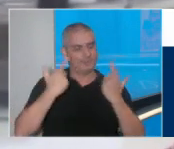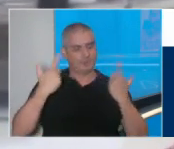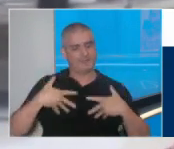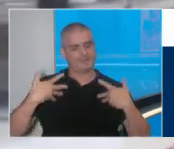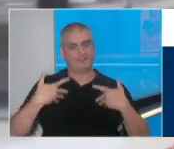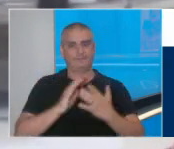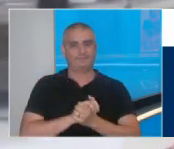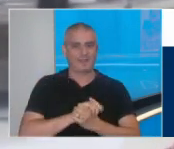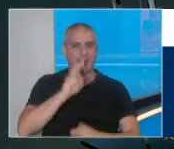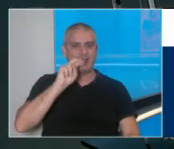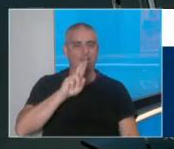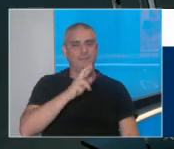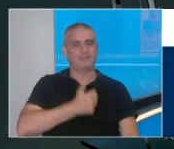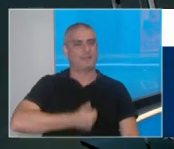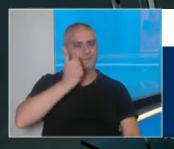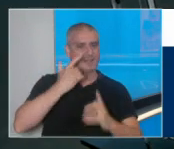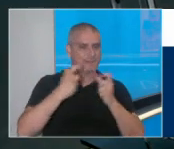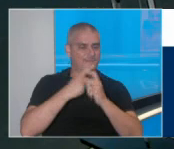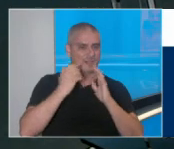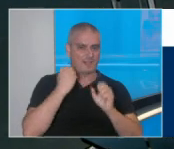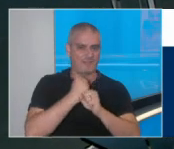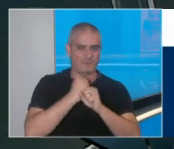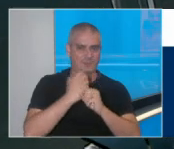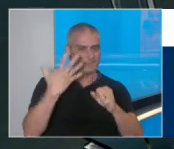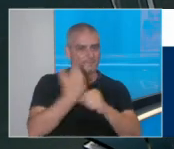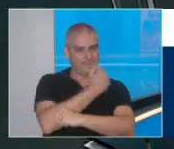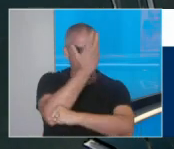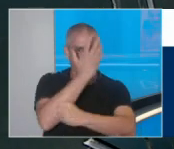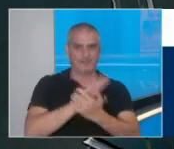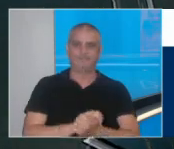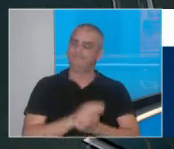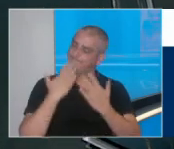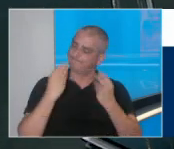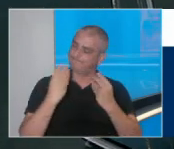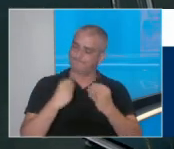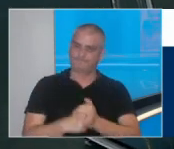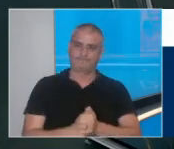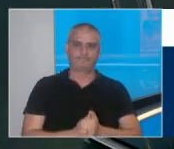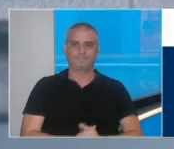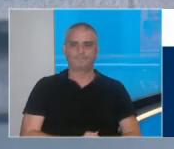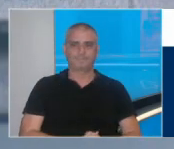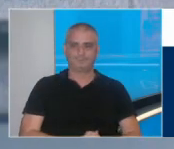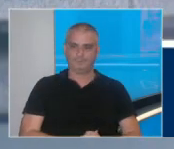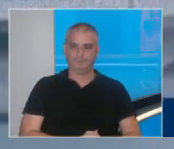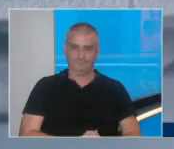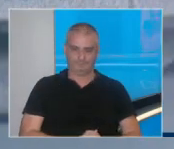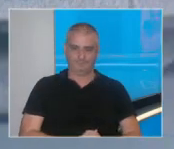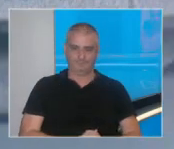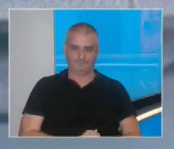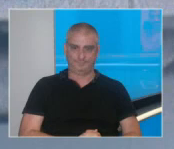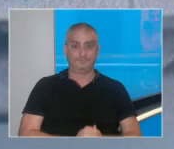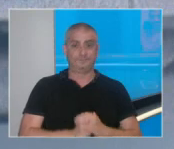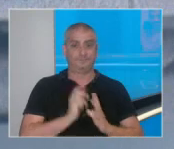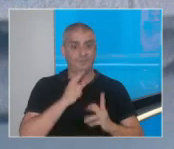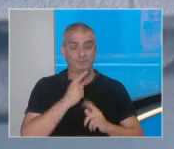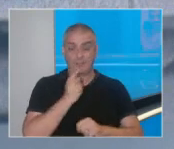ומשמח. ניר רוזן, מנכ"ל מפלגת העבודה, שיהיה לכם בהצלחה. תודה רבה. תודה, להתראות. אפשר